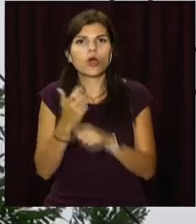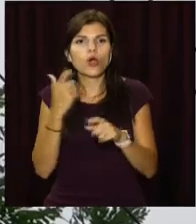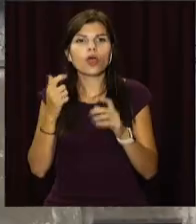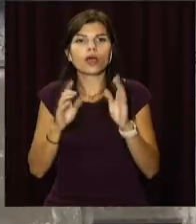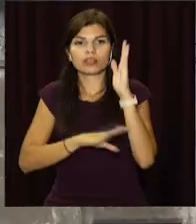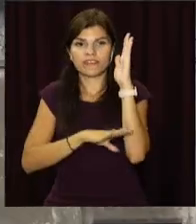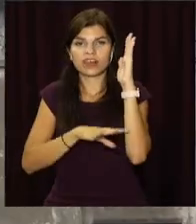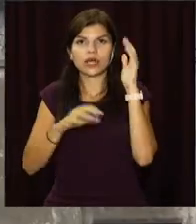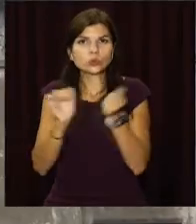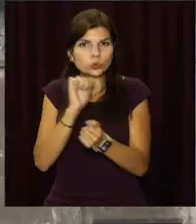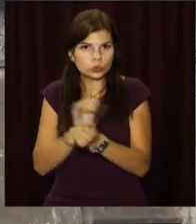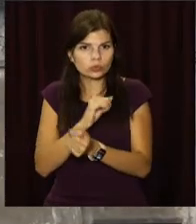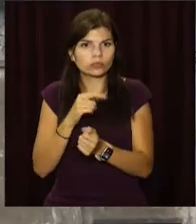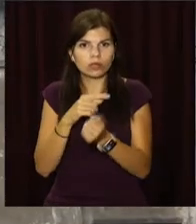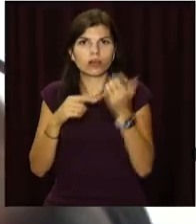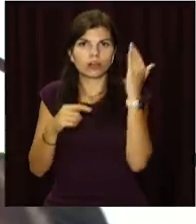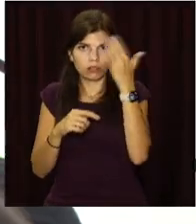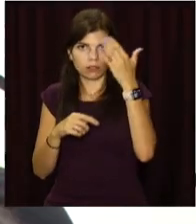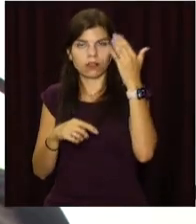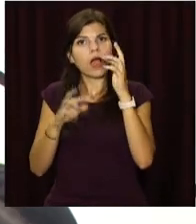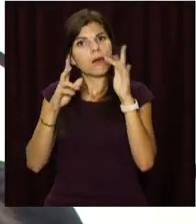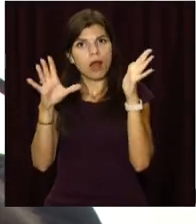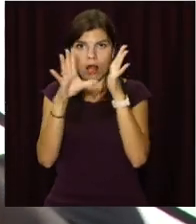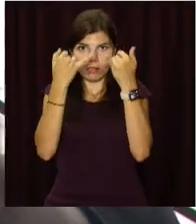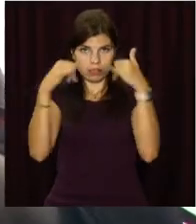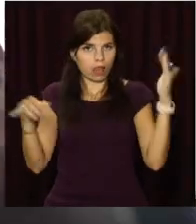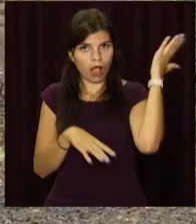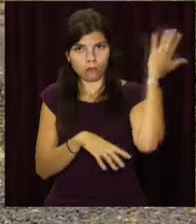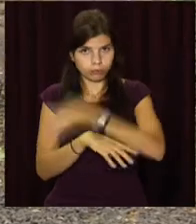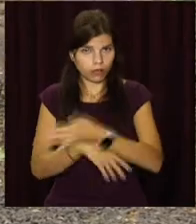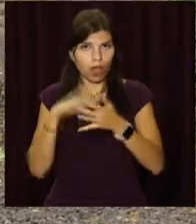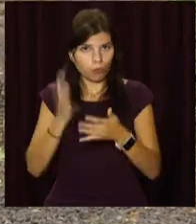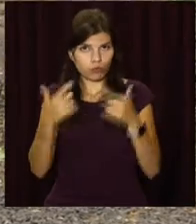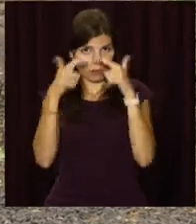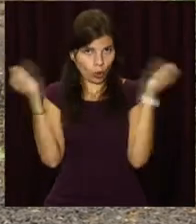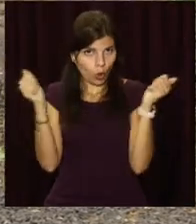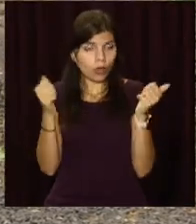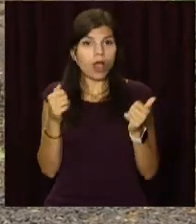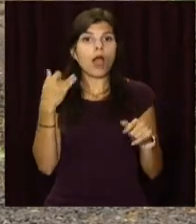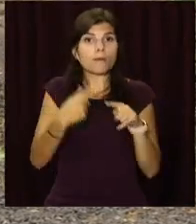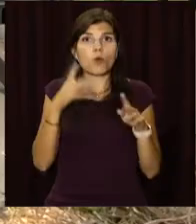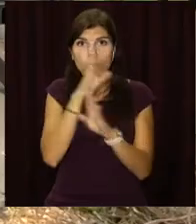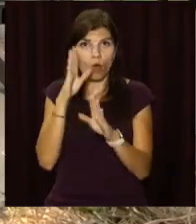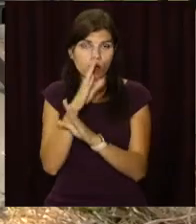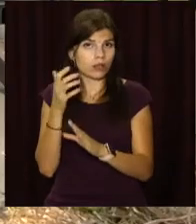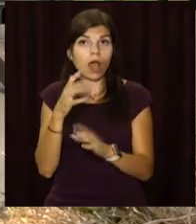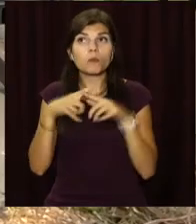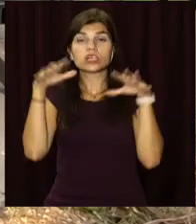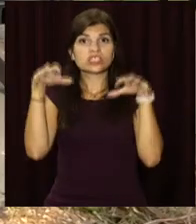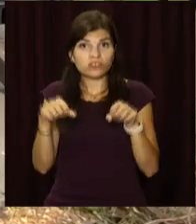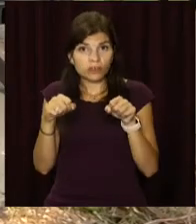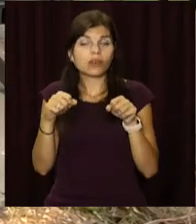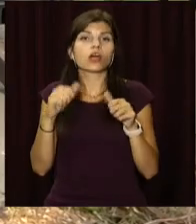Воно постійно норовило впасти на дроти електроопор, а останнім часом клопотів додала ще й негода. Тож відключення світла стали